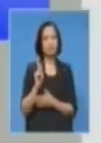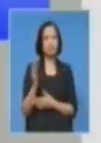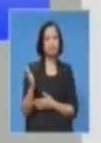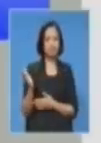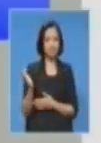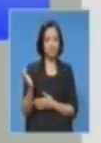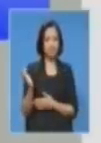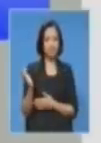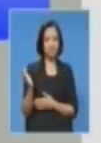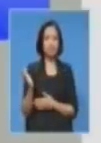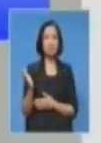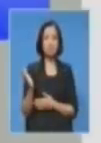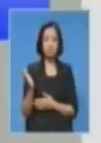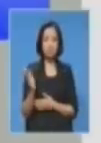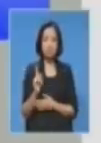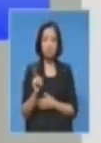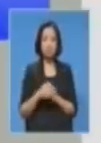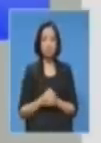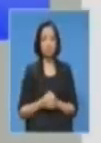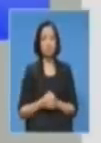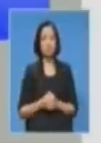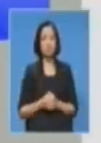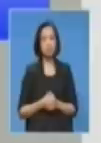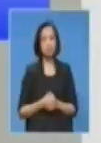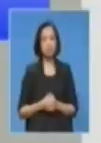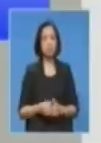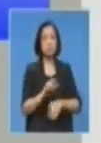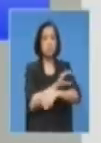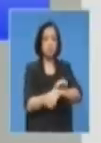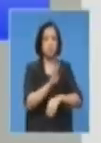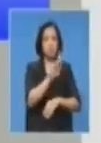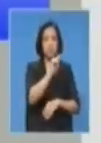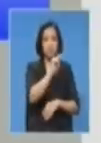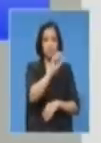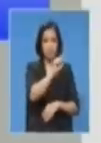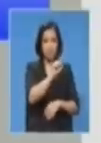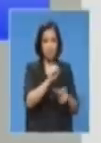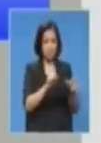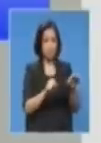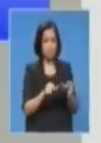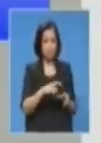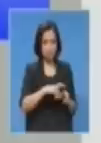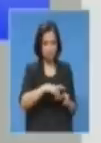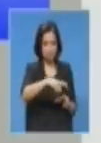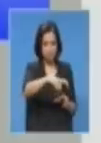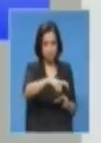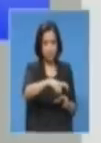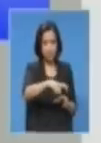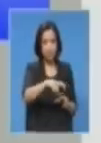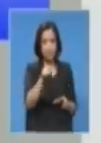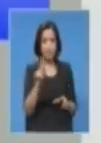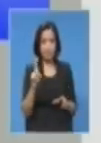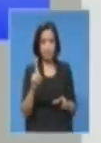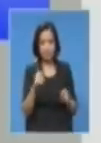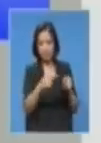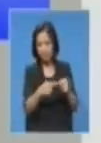วนที่ต่อขยายจากรถไฟฟ้าของ BTS นะครับมี2ด้านครับด้านที่1ก็ไปทางด้านเหนือนะครับ